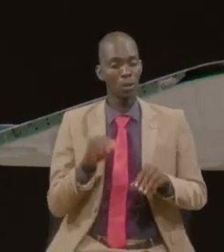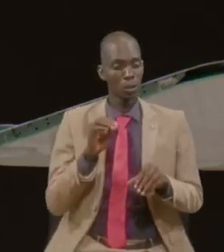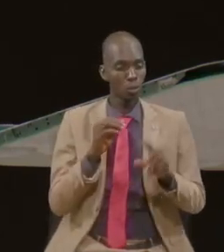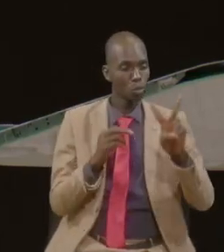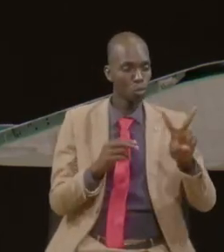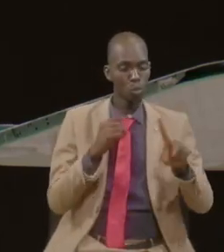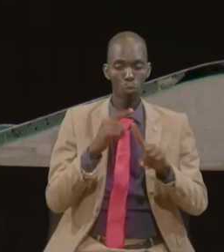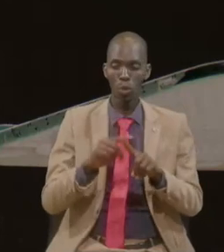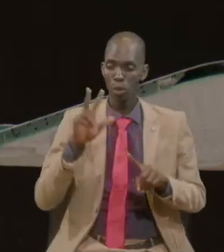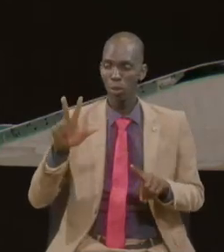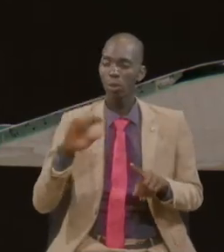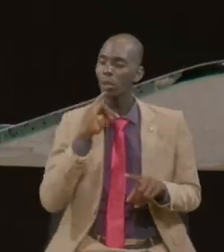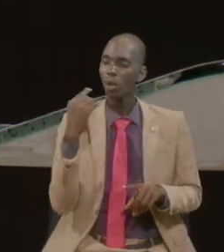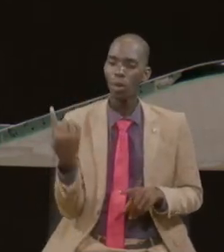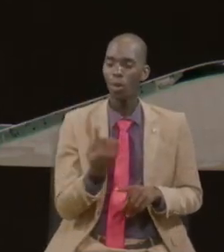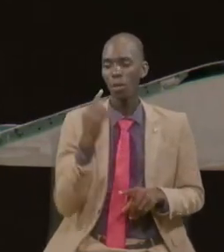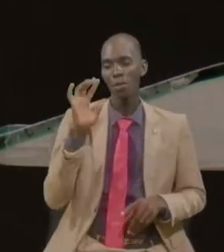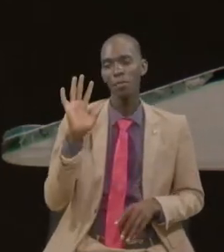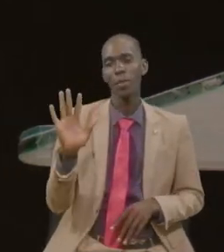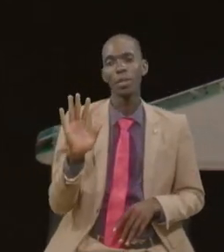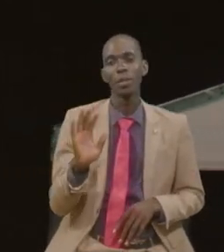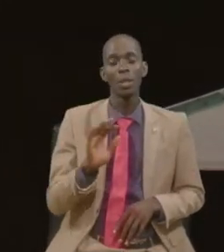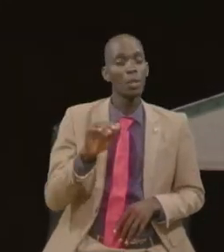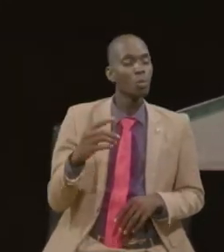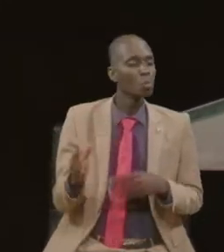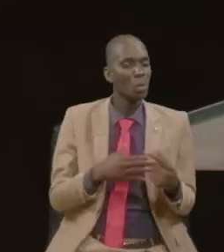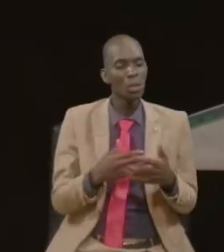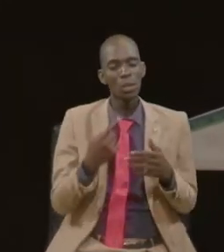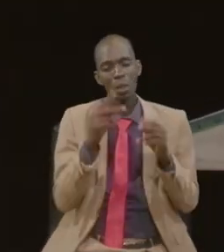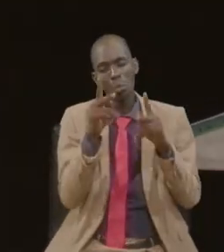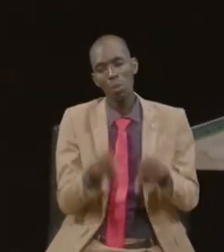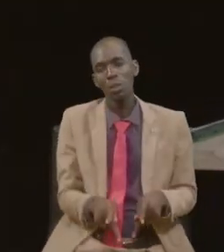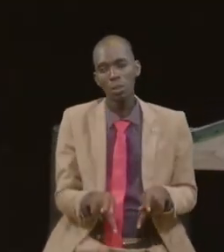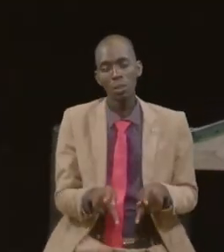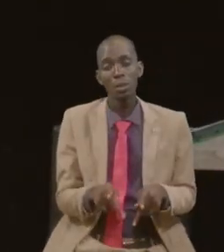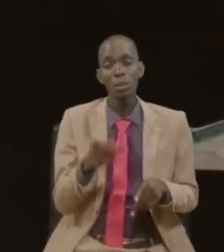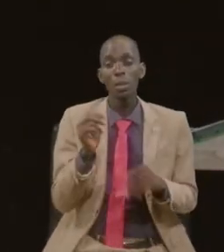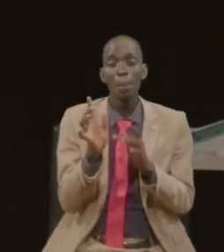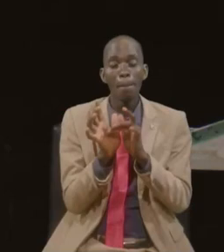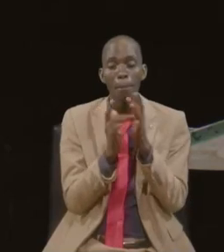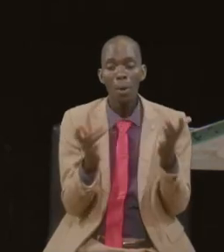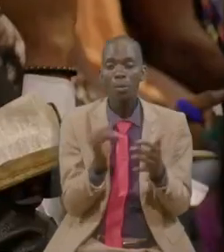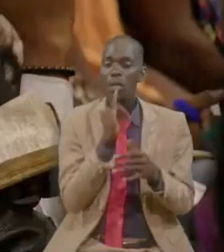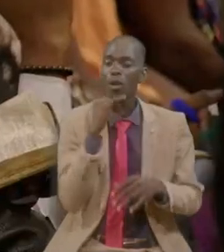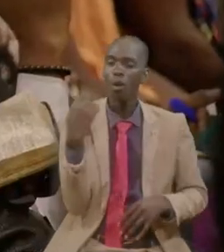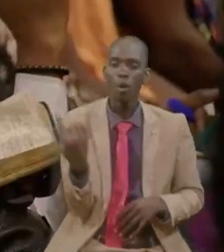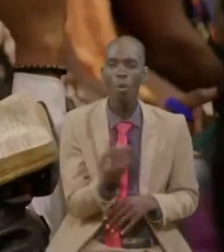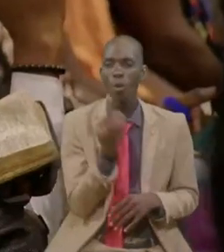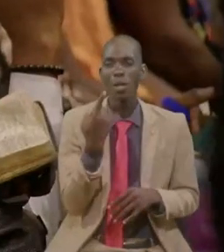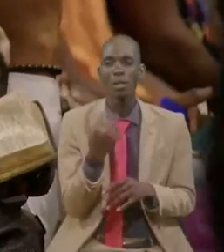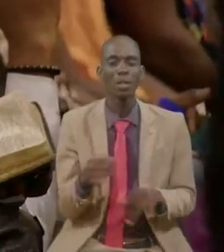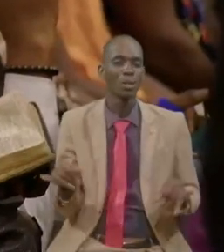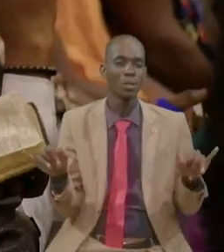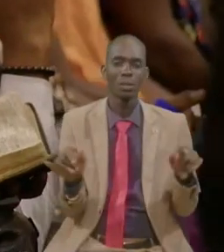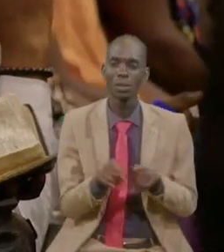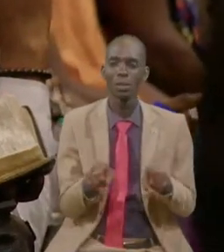comportement, 2 plus 3, c'est quoi? C'est 5. Quelle que soit la personne, l'écriture est toujours la